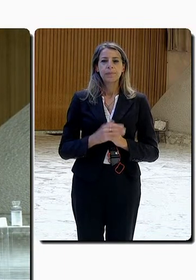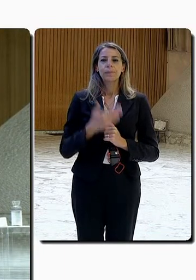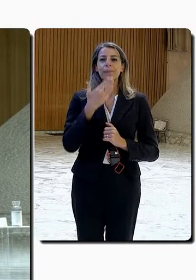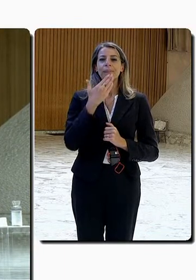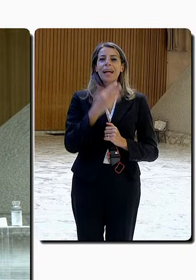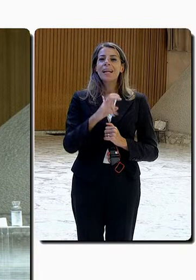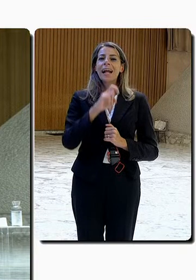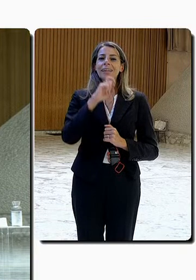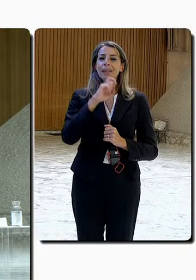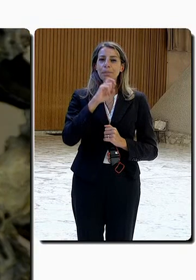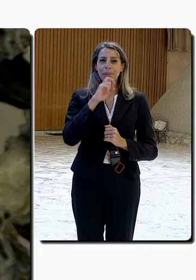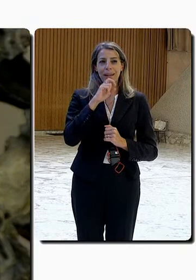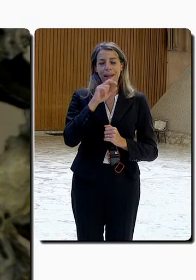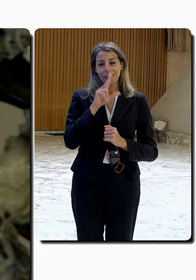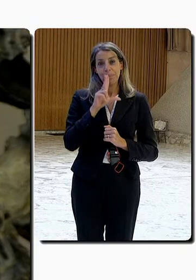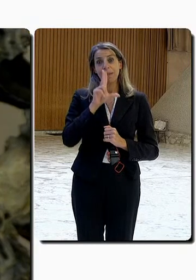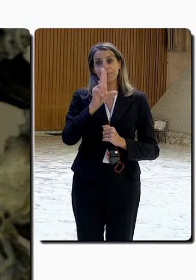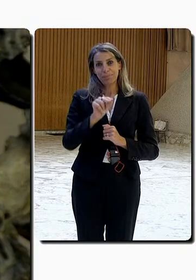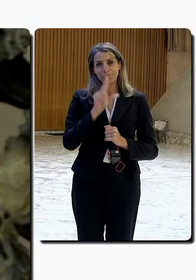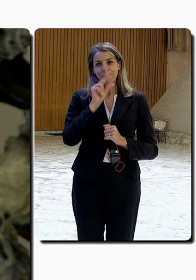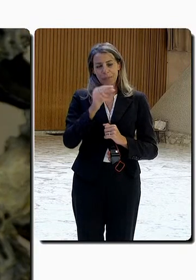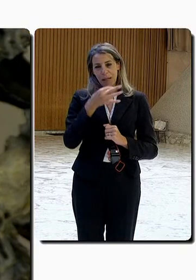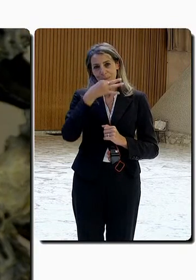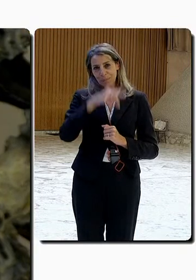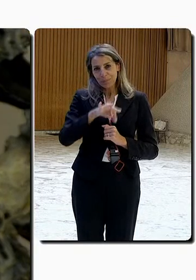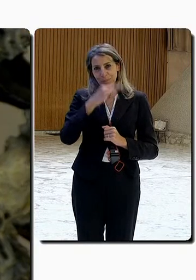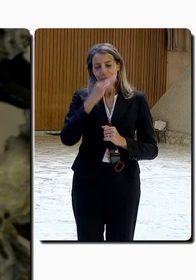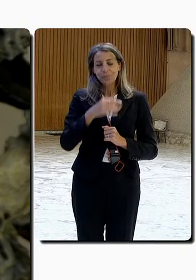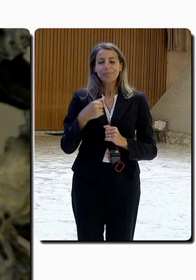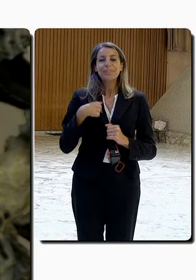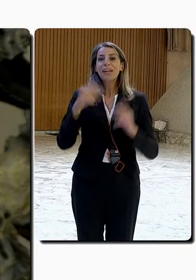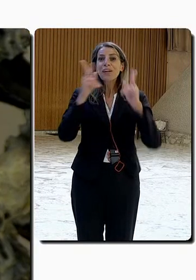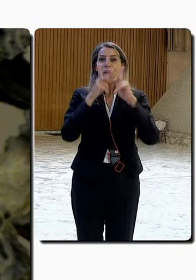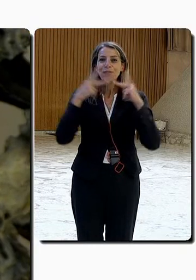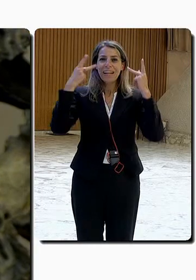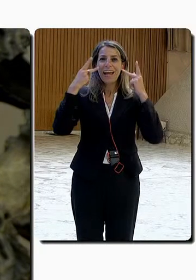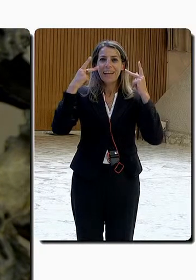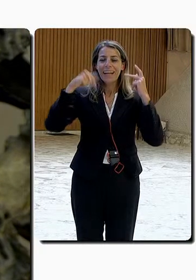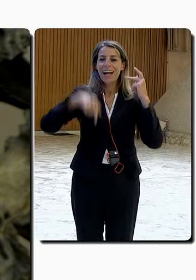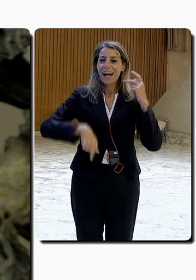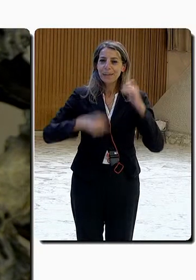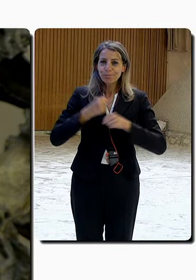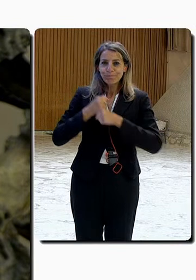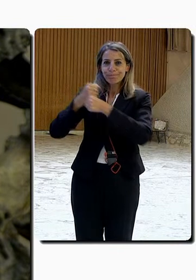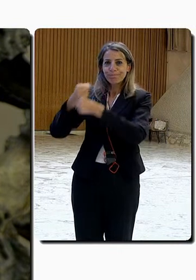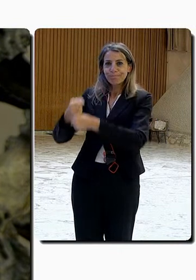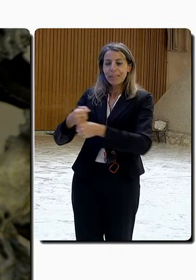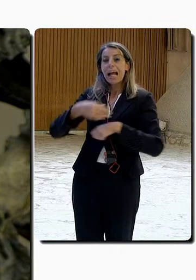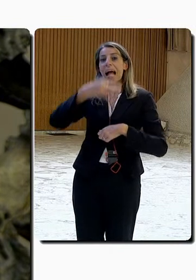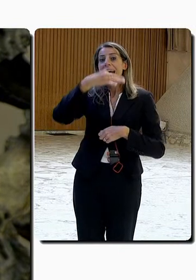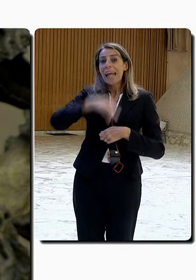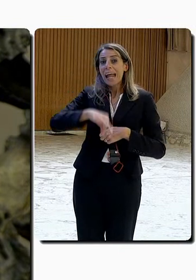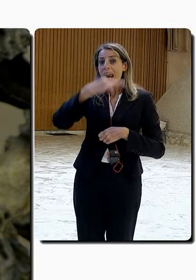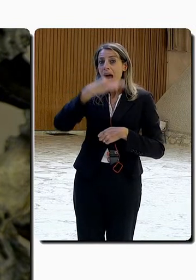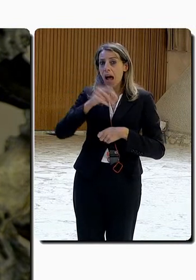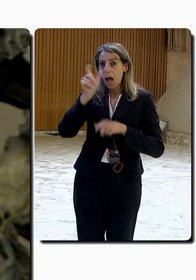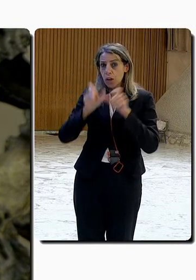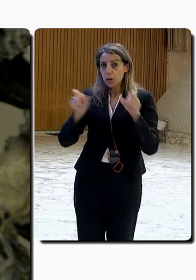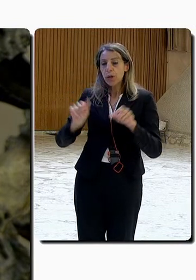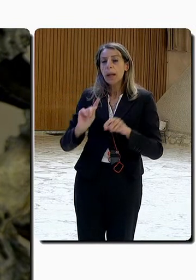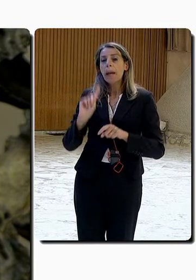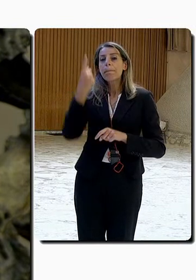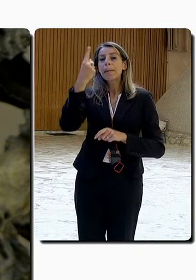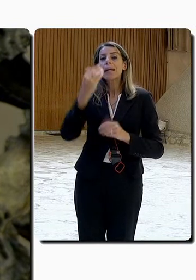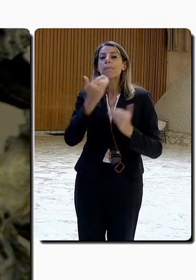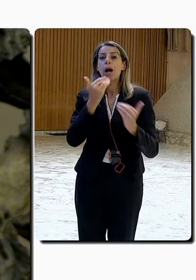Grazie Eminenza per le sue parole. Sono lieta adesso di dare la parola ai relatori della